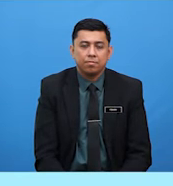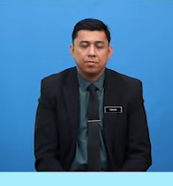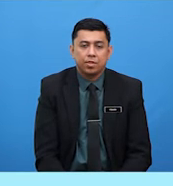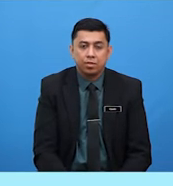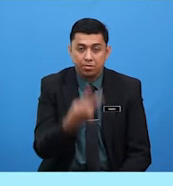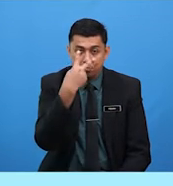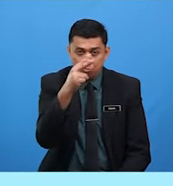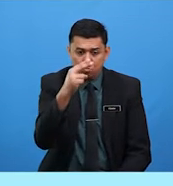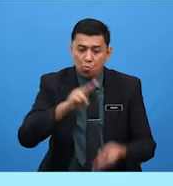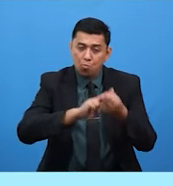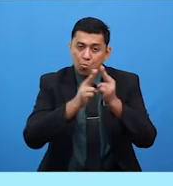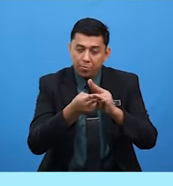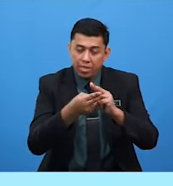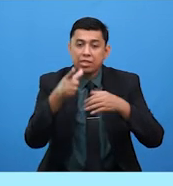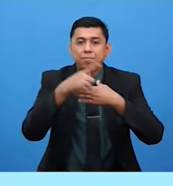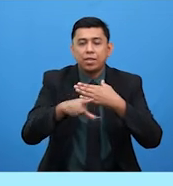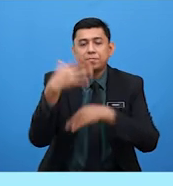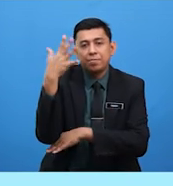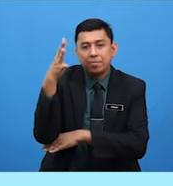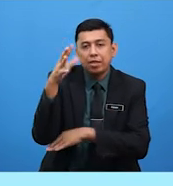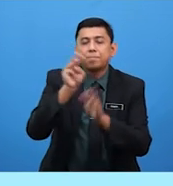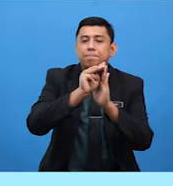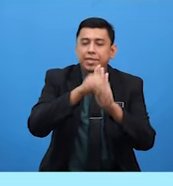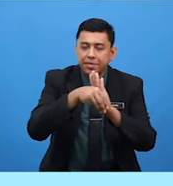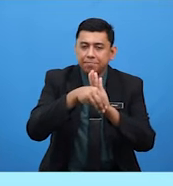Perhatikan perubahan yang berlaku selepas 15 minit.